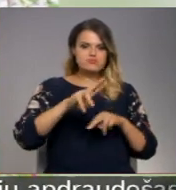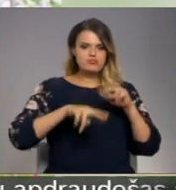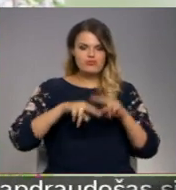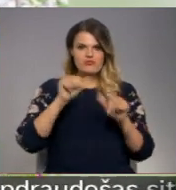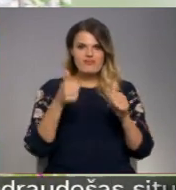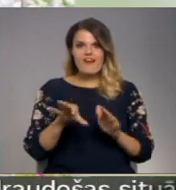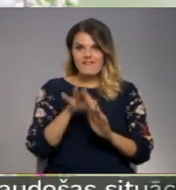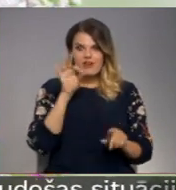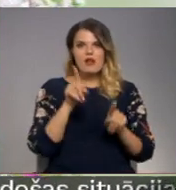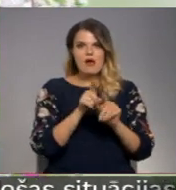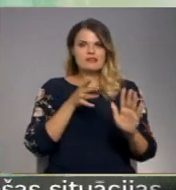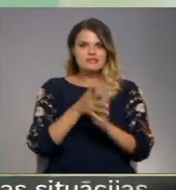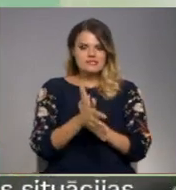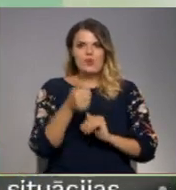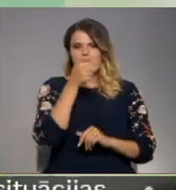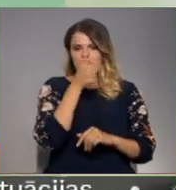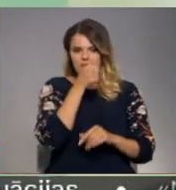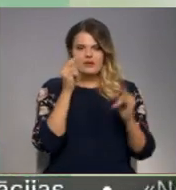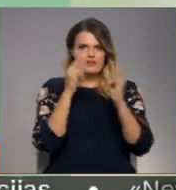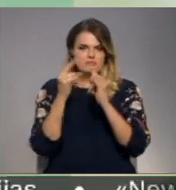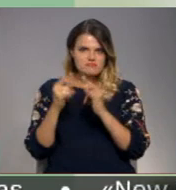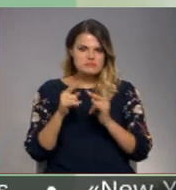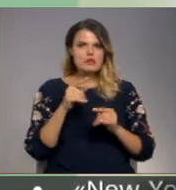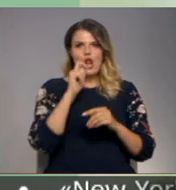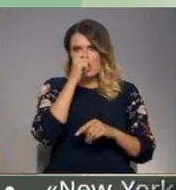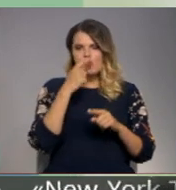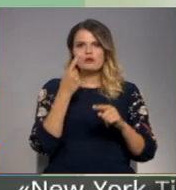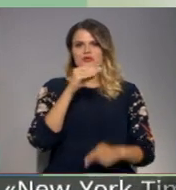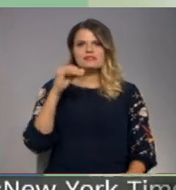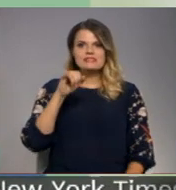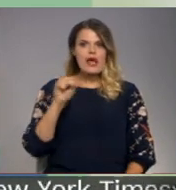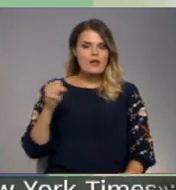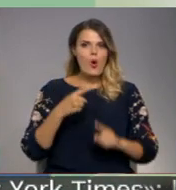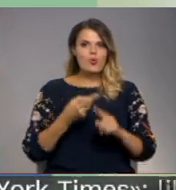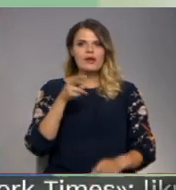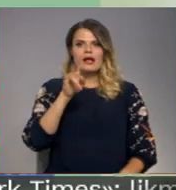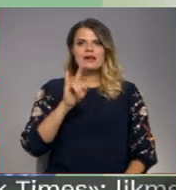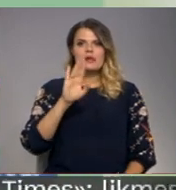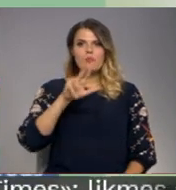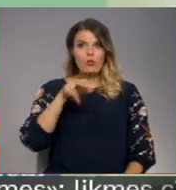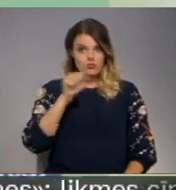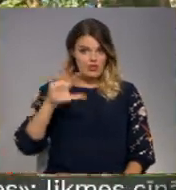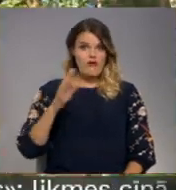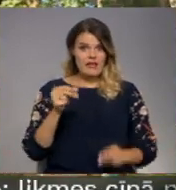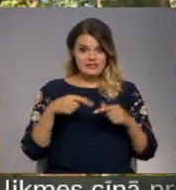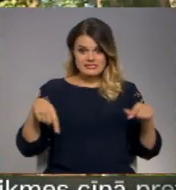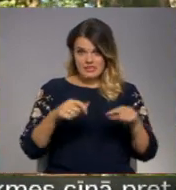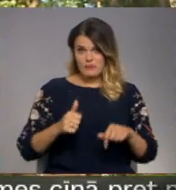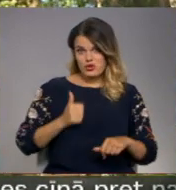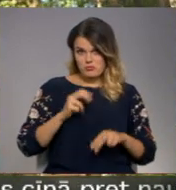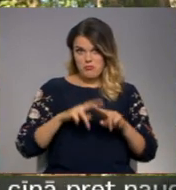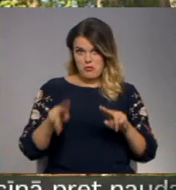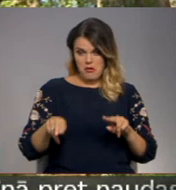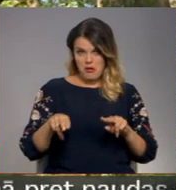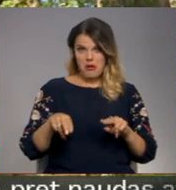kas skārt arī privāti īpašumus Limbažu, Sējas un Krimuldas novados. Nav arī zināms, vai no zemju īpašniekiem būvniecībai nepieciešamā